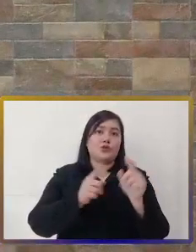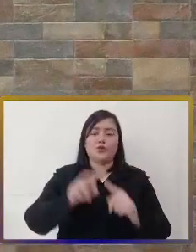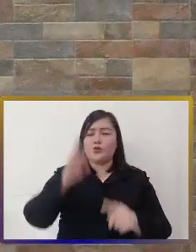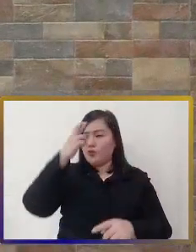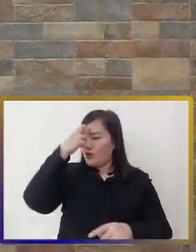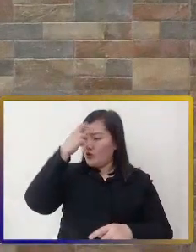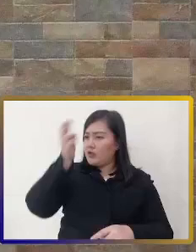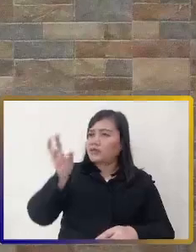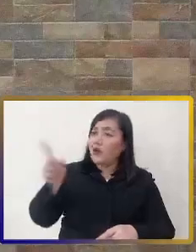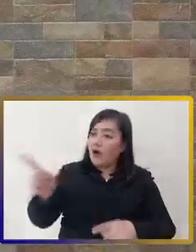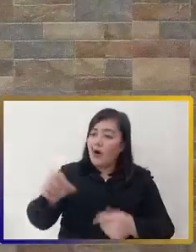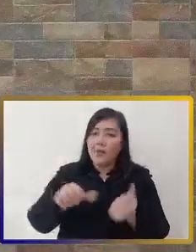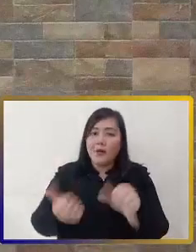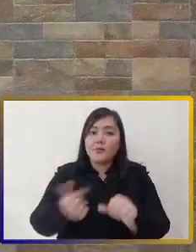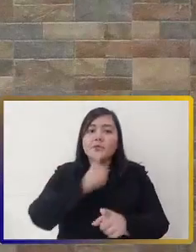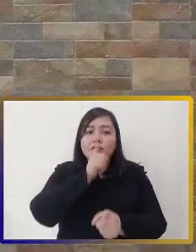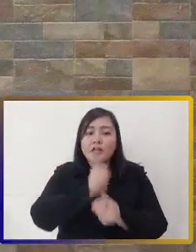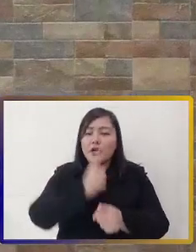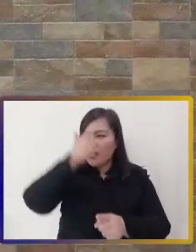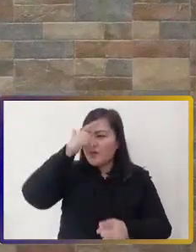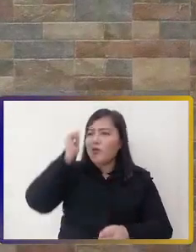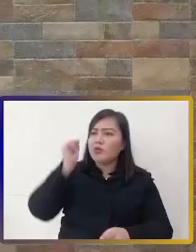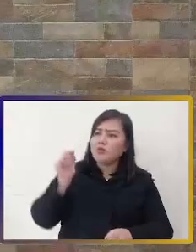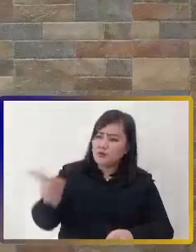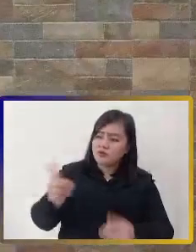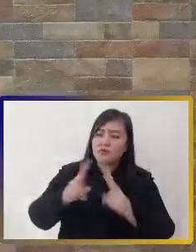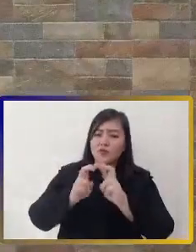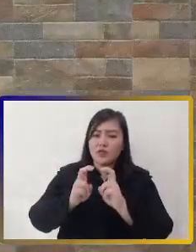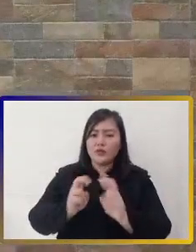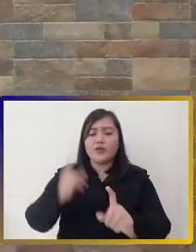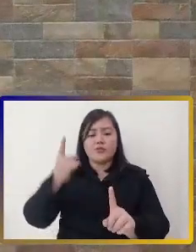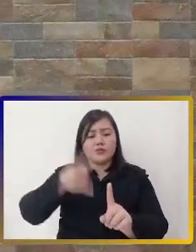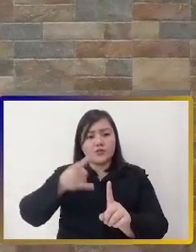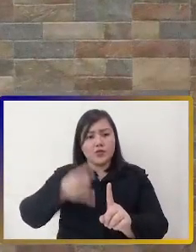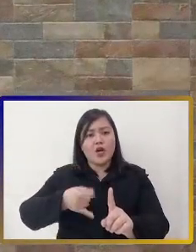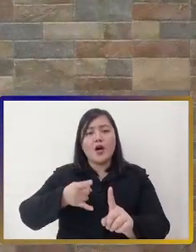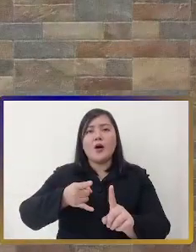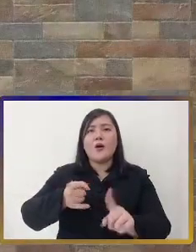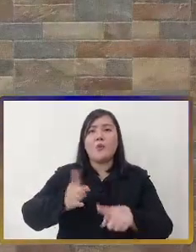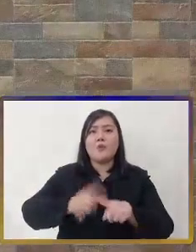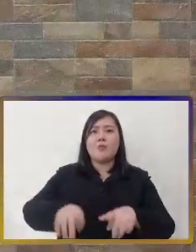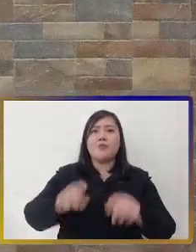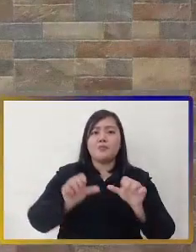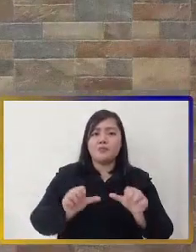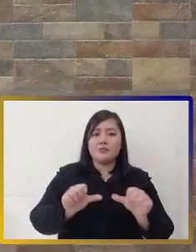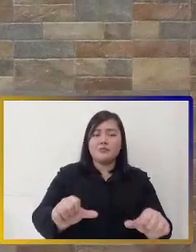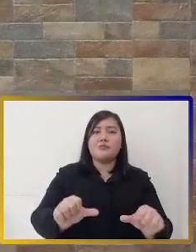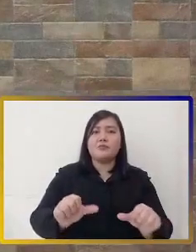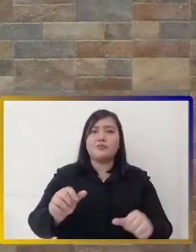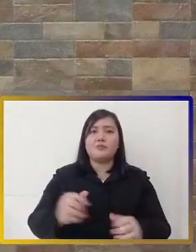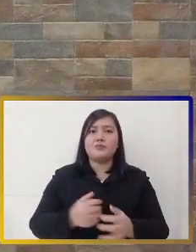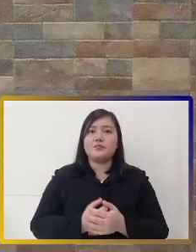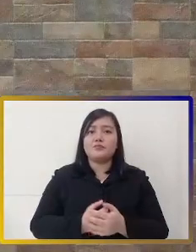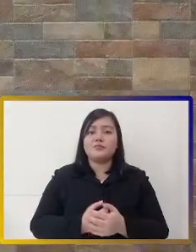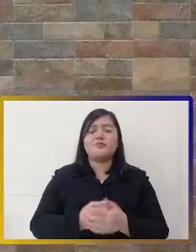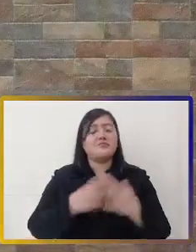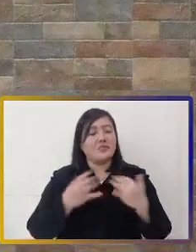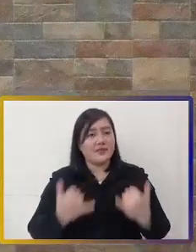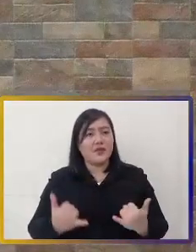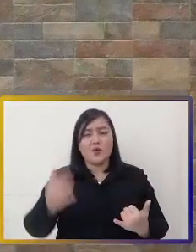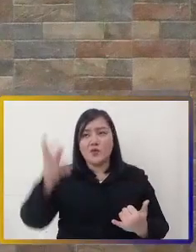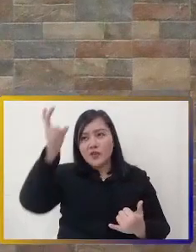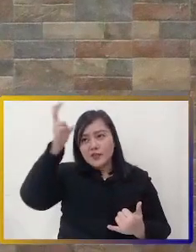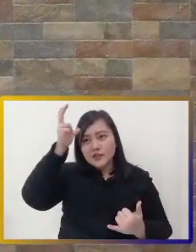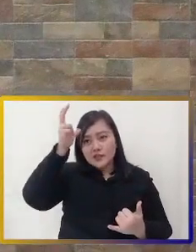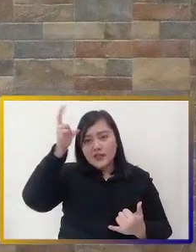Bakit? Nakahalata nila yung pag-uusig natin sa kanila eh. You see? So ang ngayon, ang sumunod na taktika, magpapalabas tayo ngayon na mismo